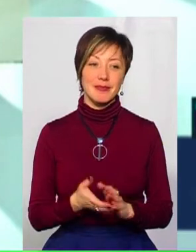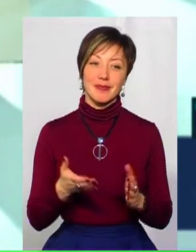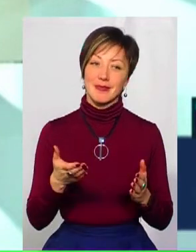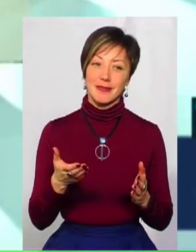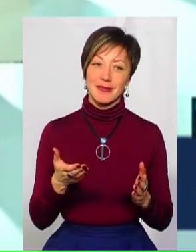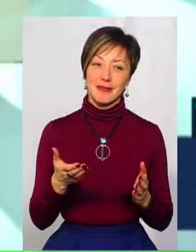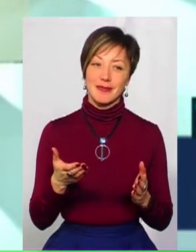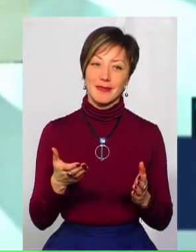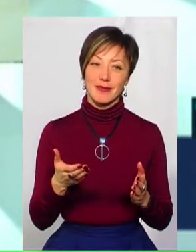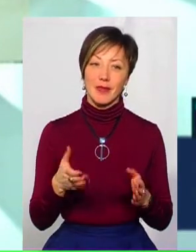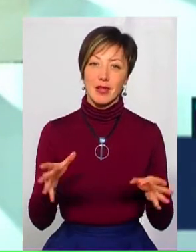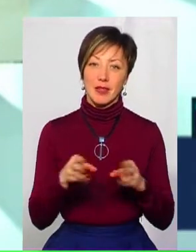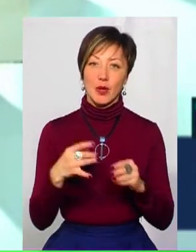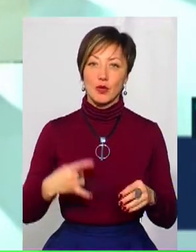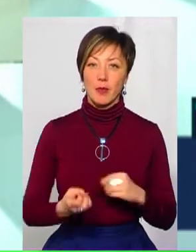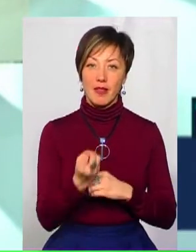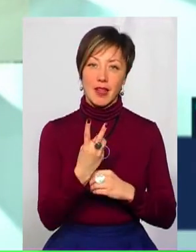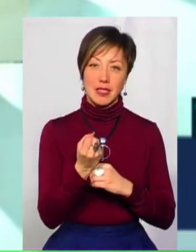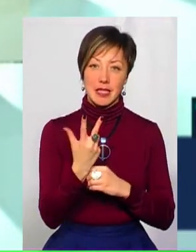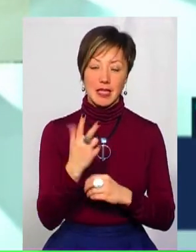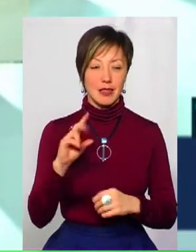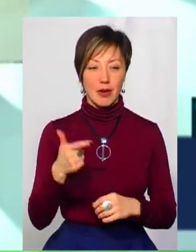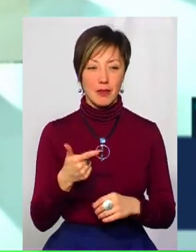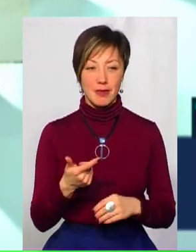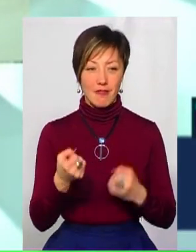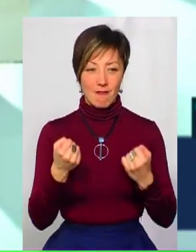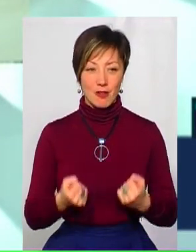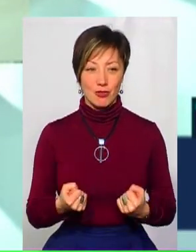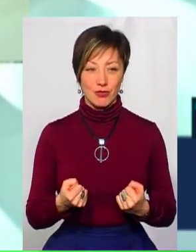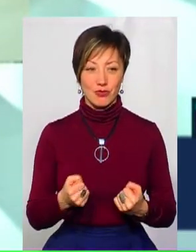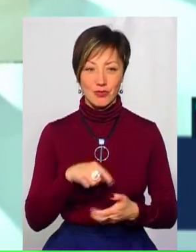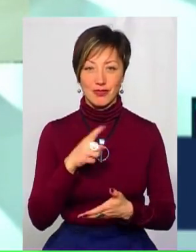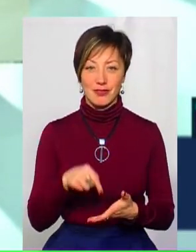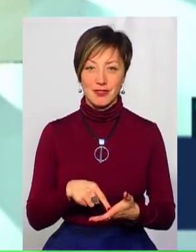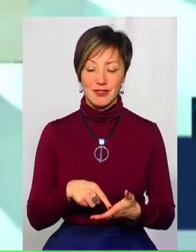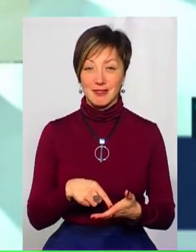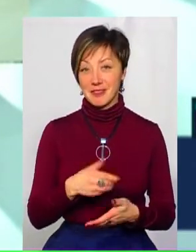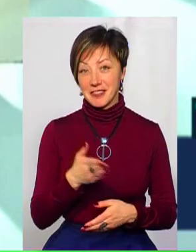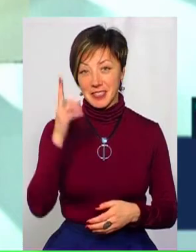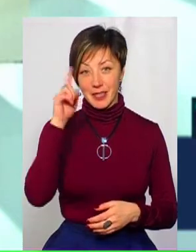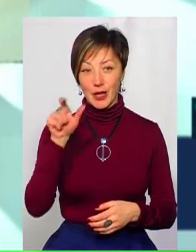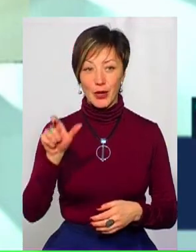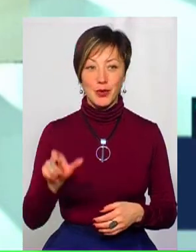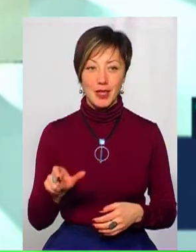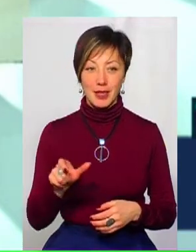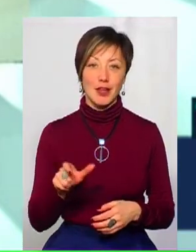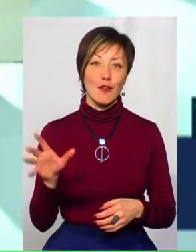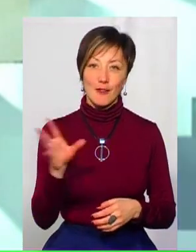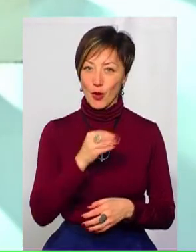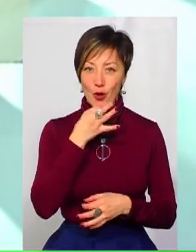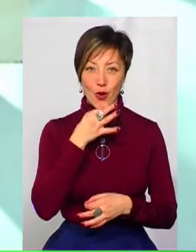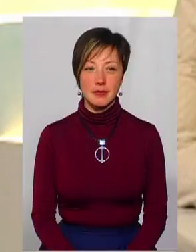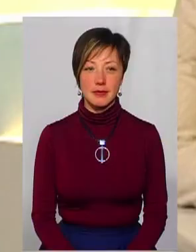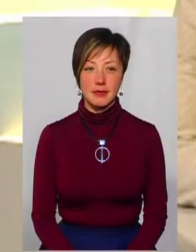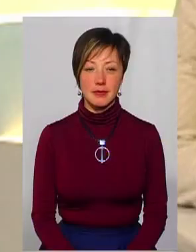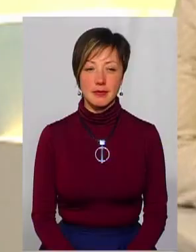важить із костюмом десь 12-13 кілограмів. Не важко? Ви знаєте, людина не пальма, до всього звикає.